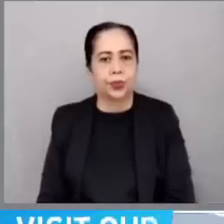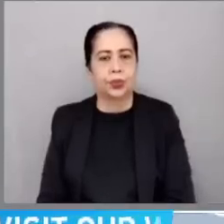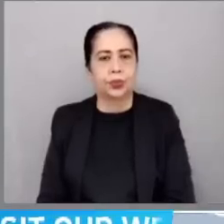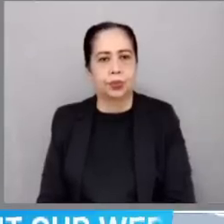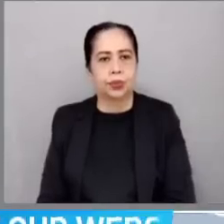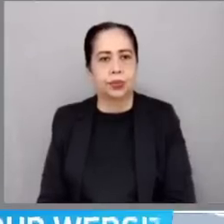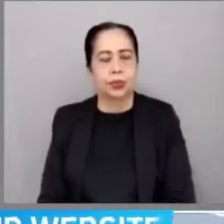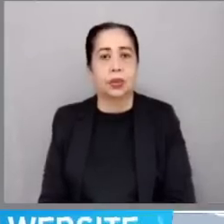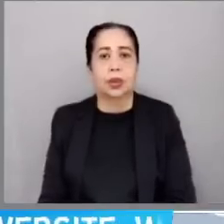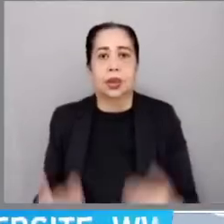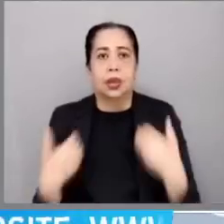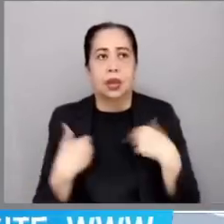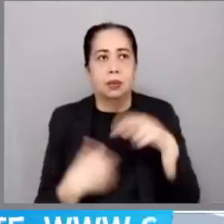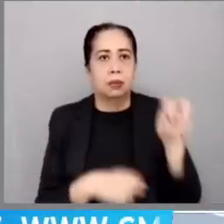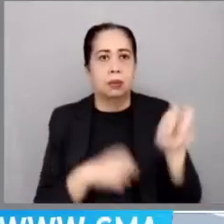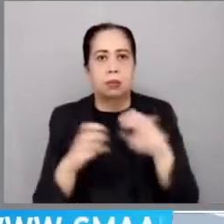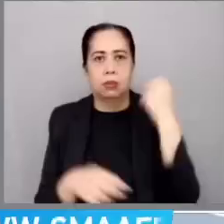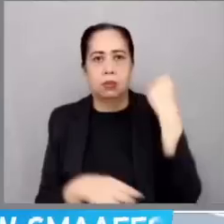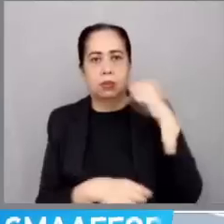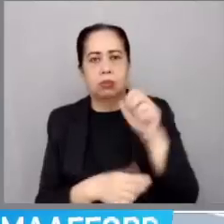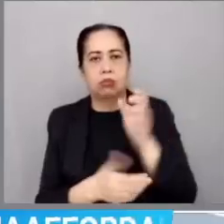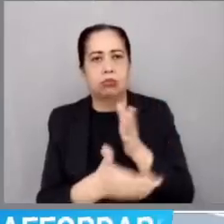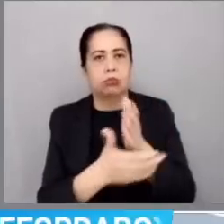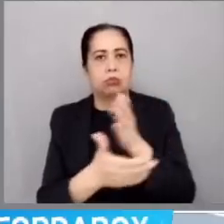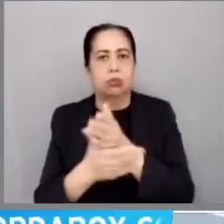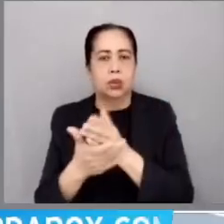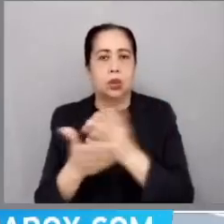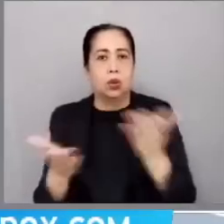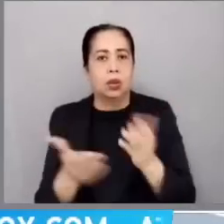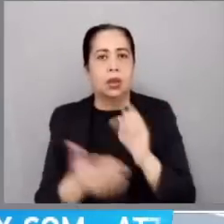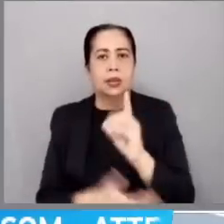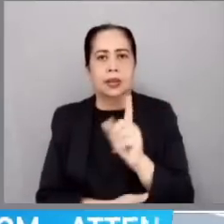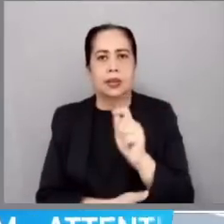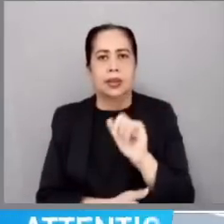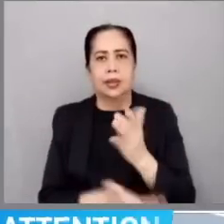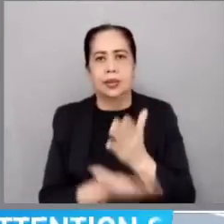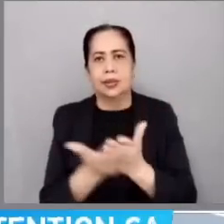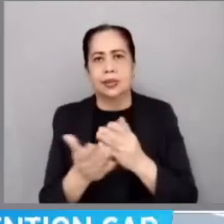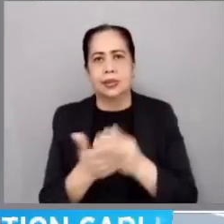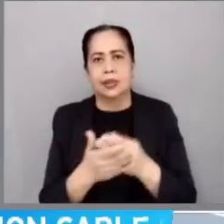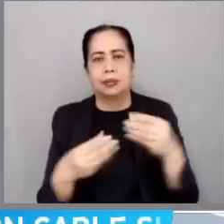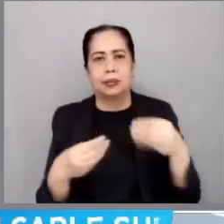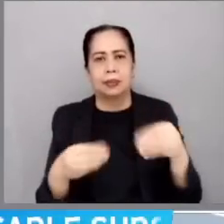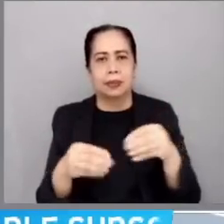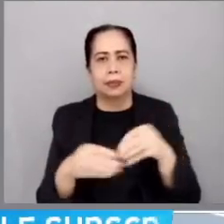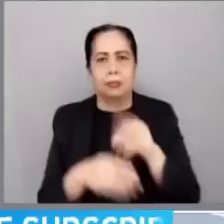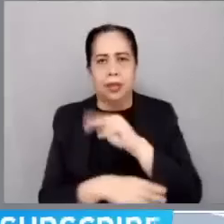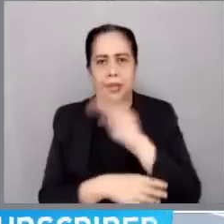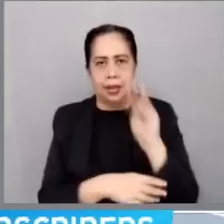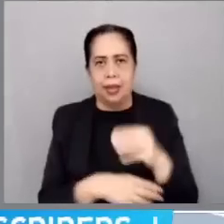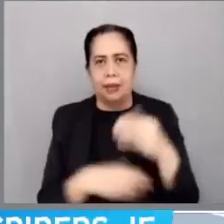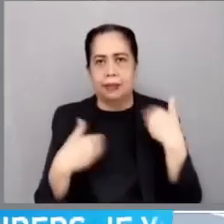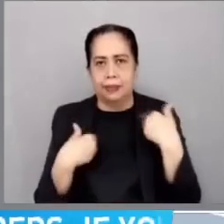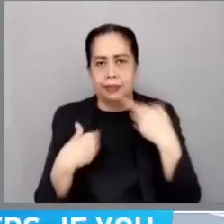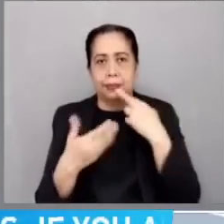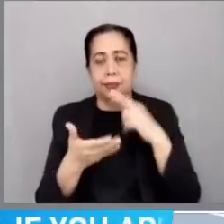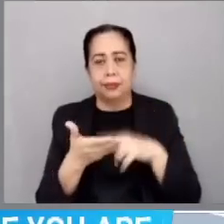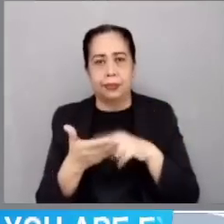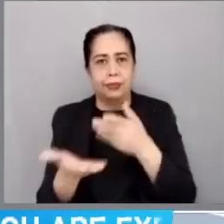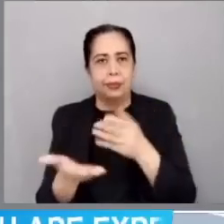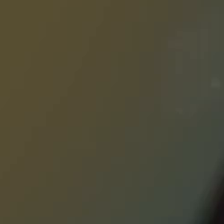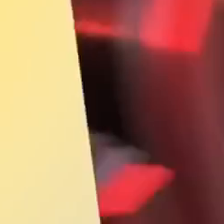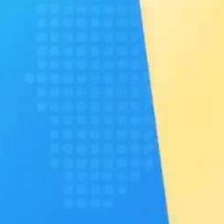May ilang nakitaan ng paglabag sa pag-iikot ng mga taga-DTI sa ilang tindahan sa Maynila. Detalye tayo niyan sa Ulat on the Spot ni Maki